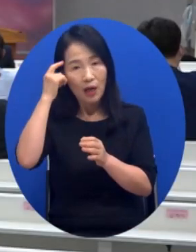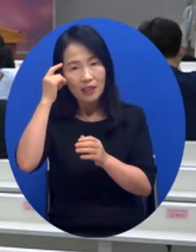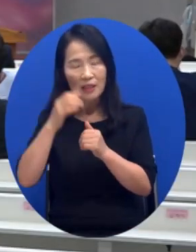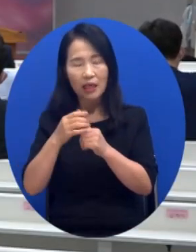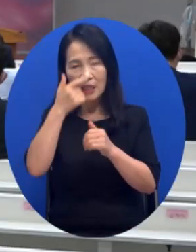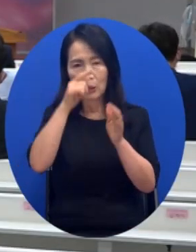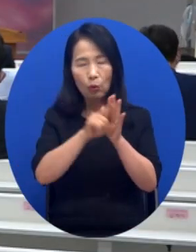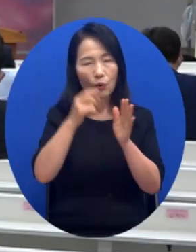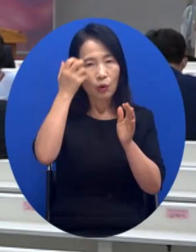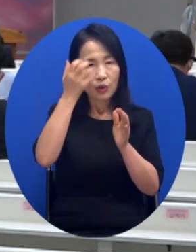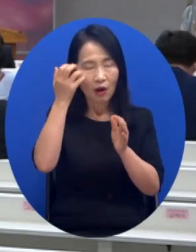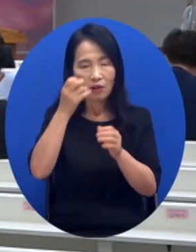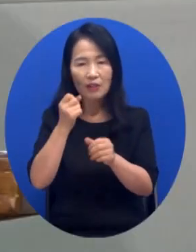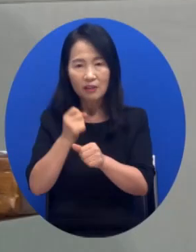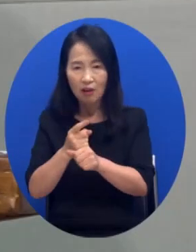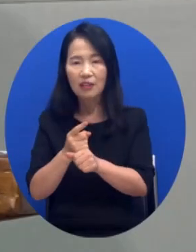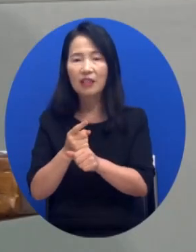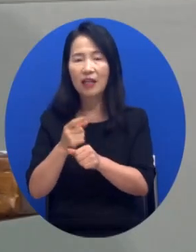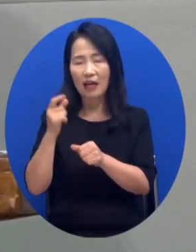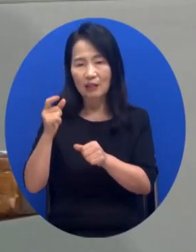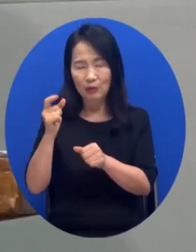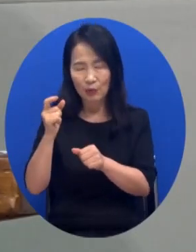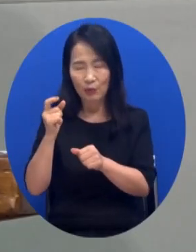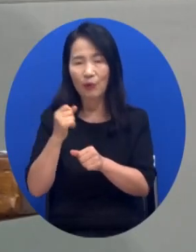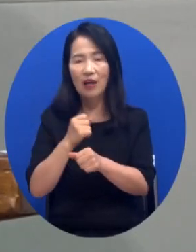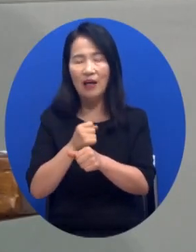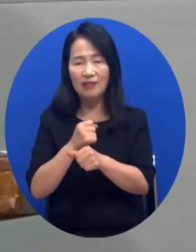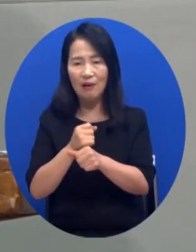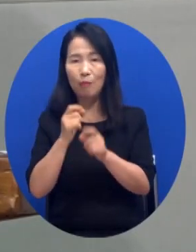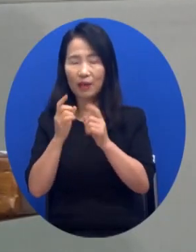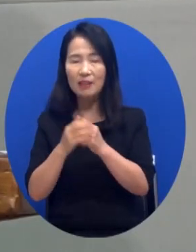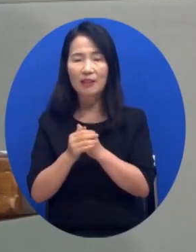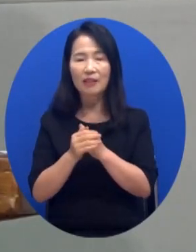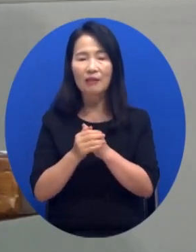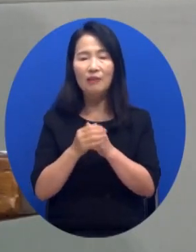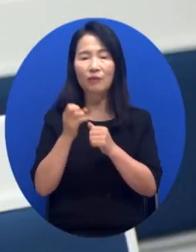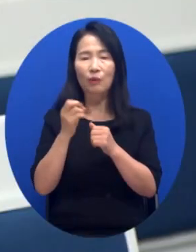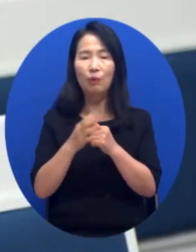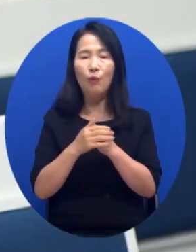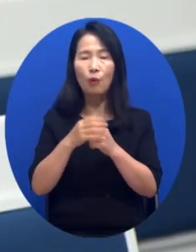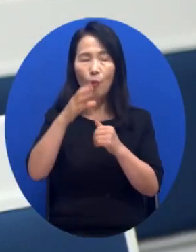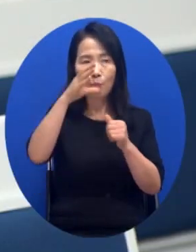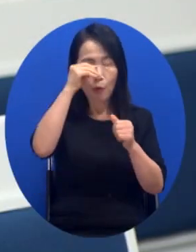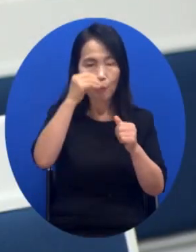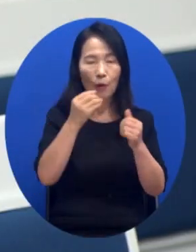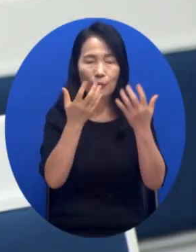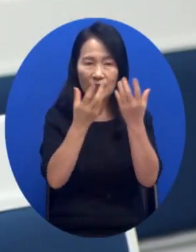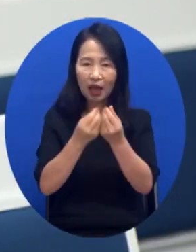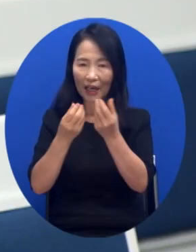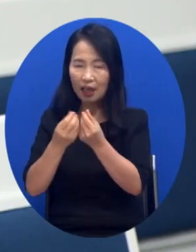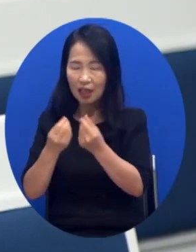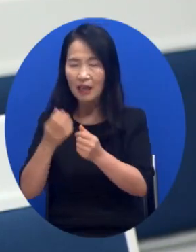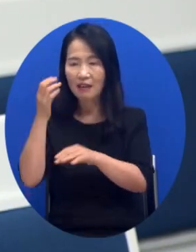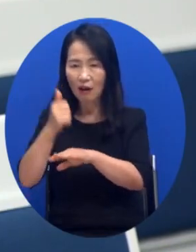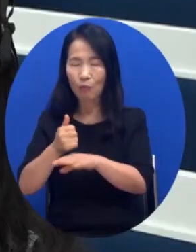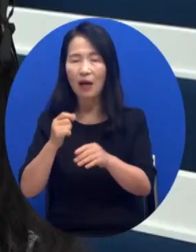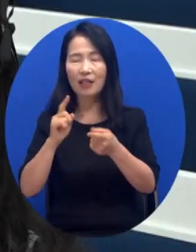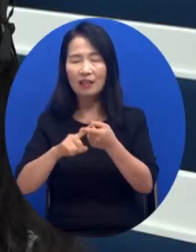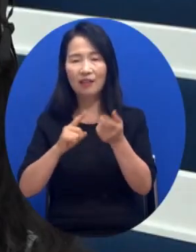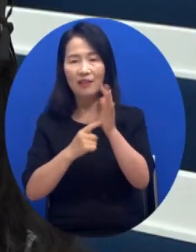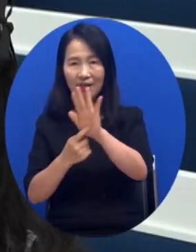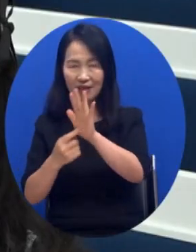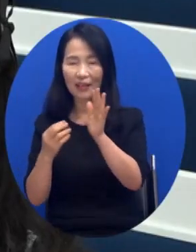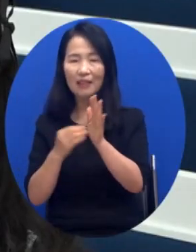강조하는 SOT 학습을 소개하며 진행학교의 모범 사례와 결과 등을 나눴습니다. 2부 강의를